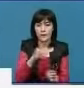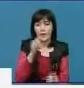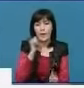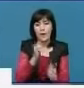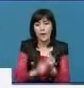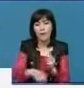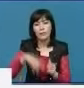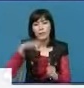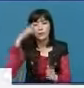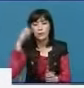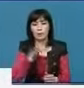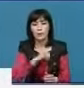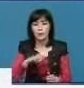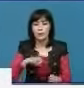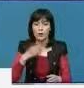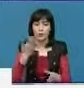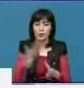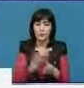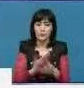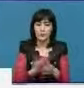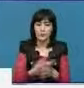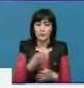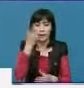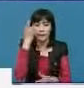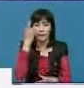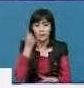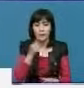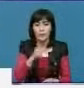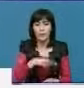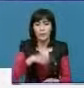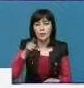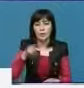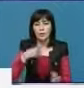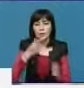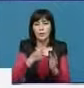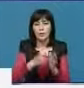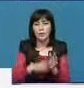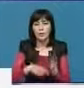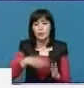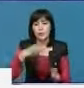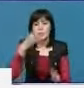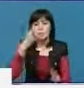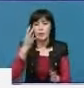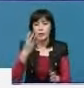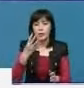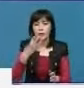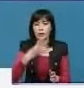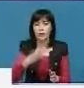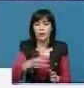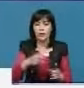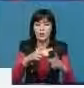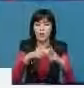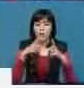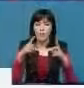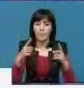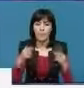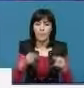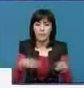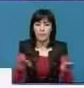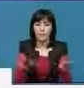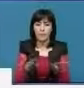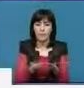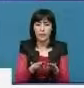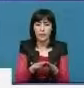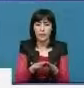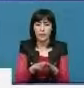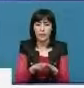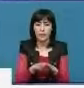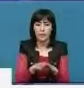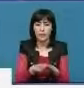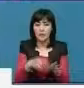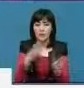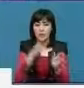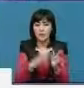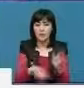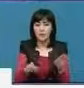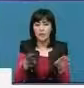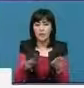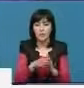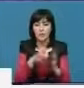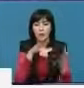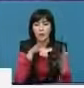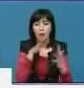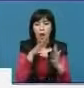үлесін қосқаны жөн деп санаймын. Нөмірі 744-ші теріскей сайлау бөлімшесіне қарасты құм жағалаған 7-1-дей шағын